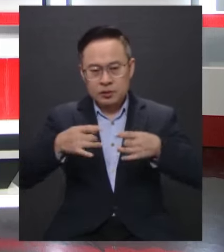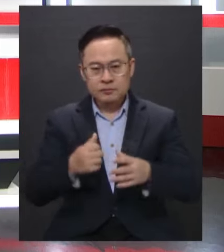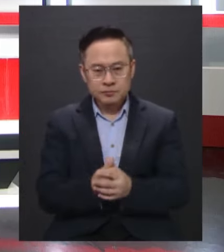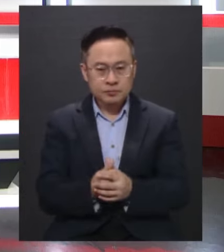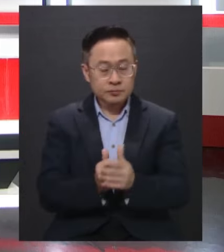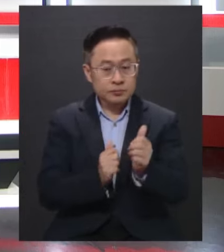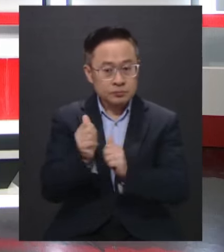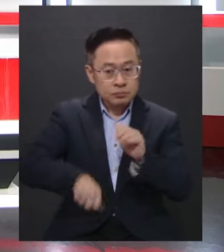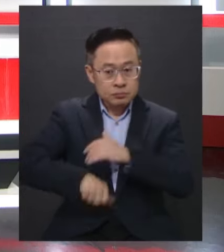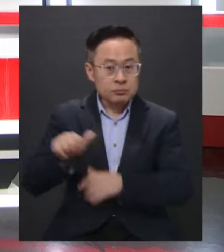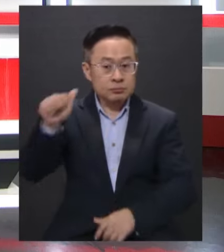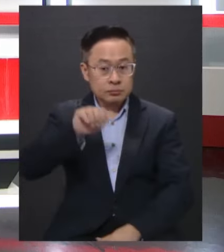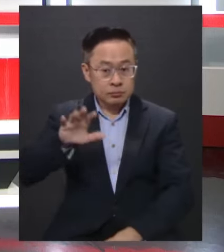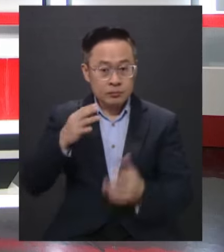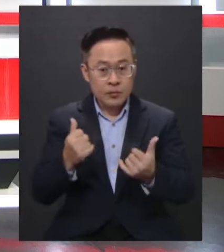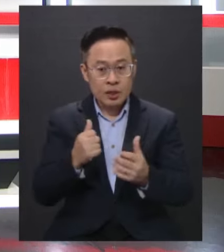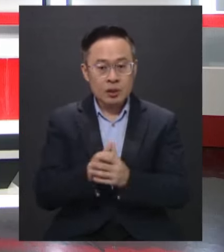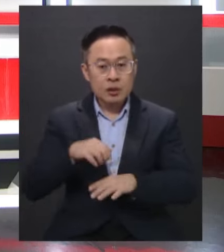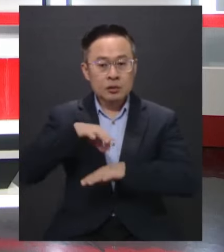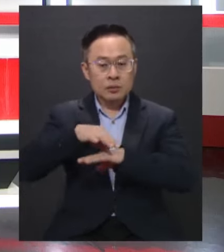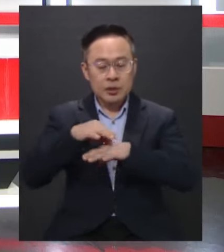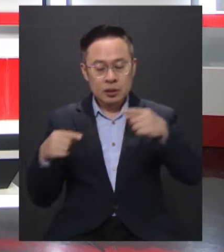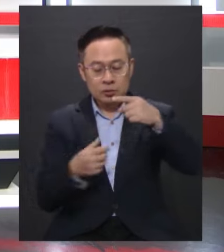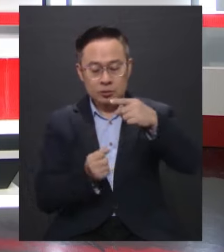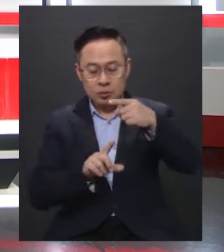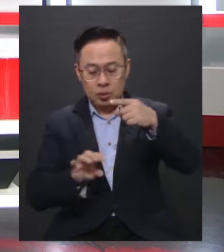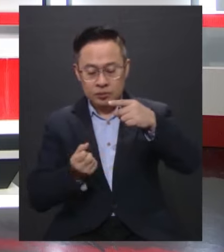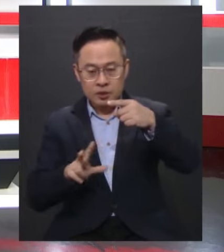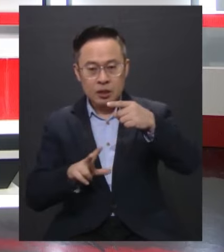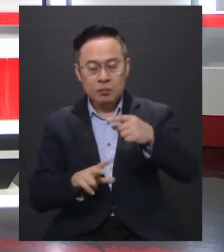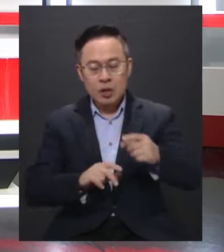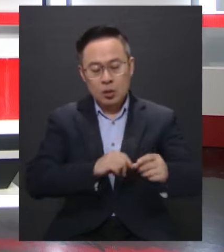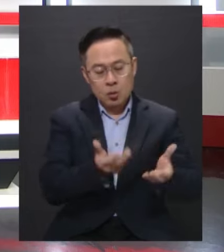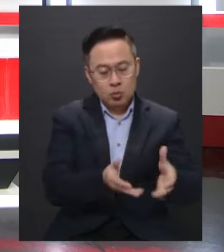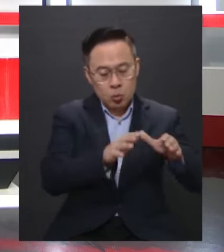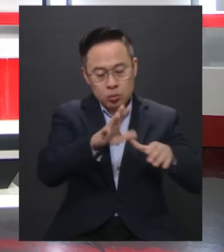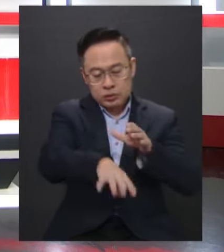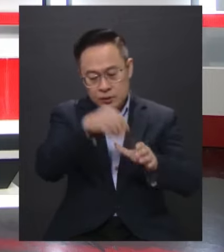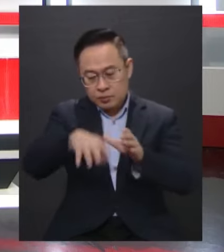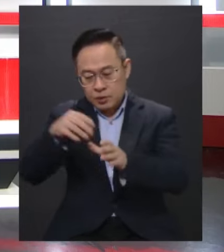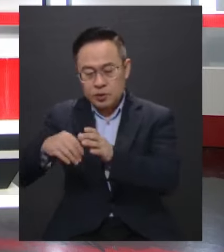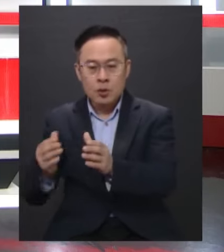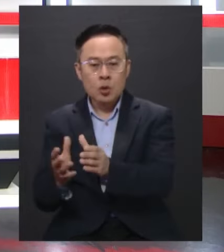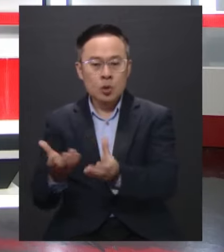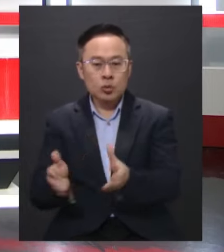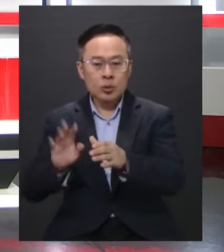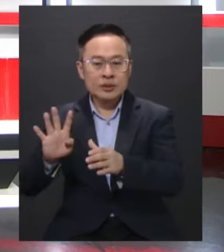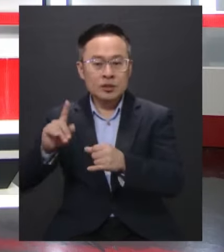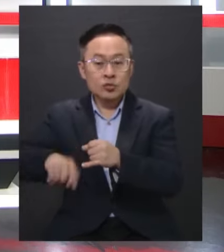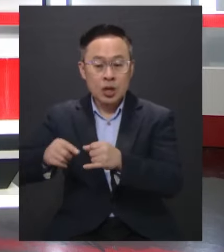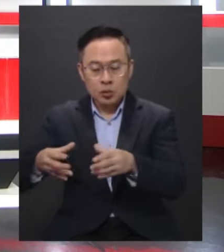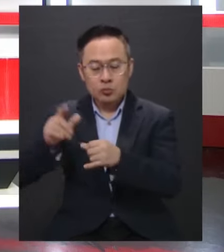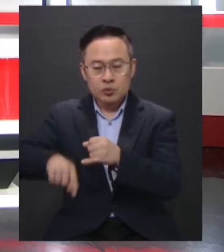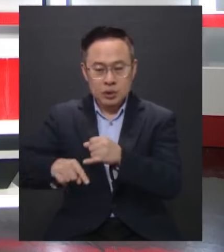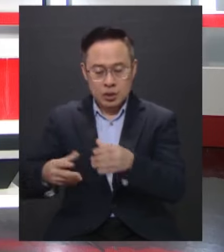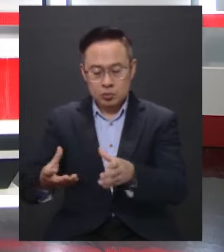ในศึกฟุตบอลเอเชียนคัพครั้งนี้ฟีฟ่ารังกิ้งเราก็ไม่ได้ดีอย่างการจับสลากในรอบแบ่งกลุ่มแล้วก็อยู่ในโถที่4โถสุดท้ายเลยนะฮะแต่ว่